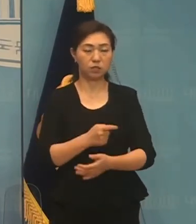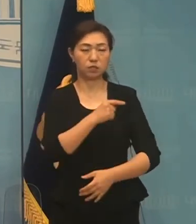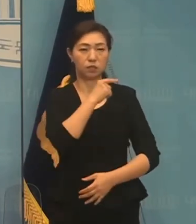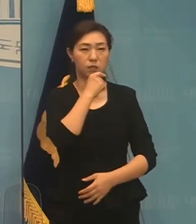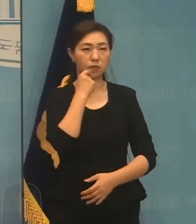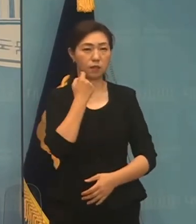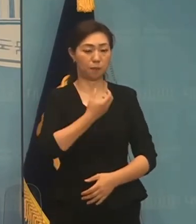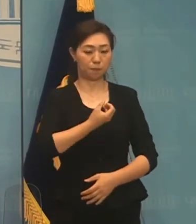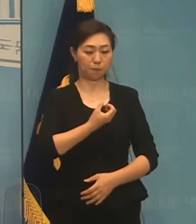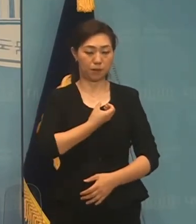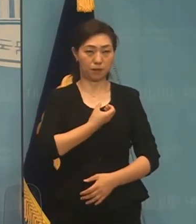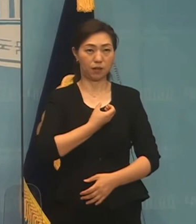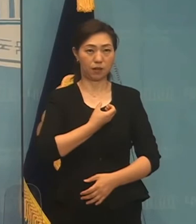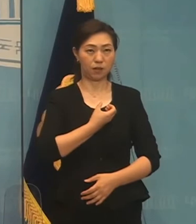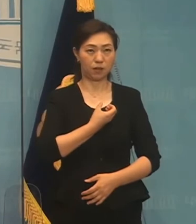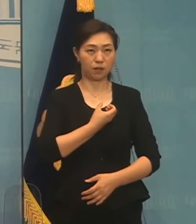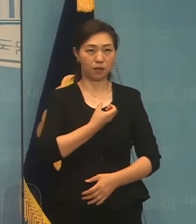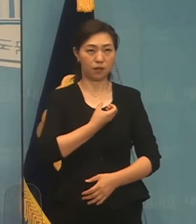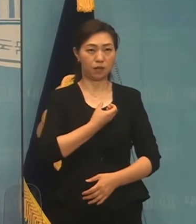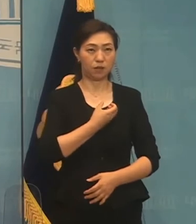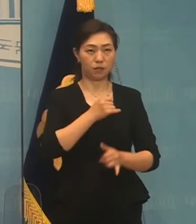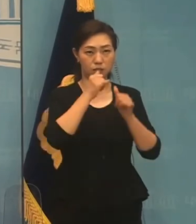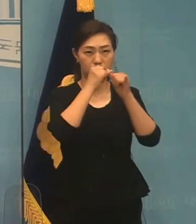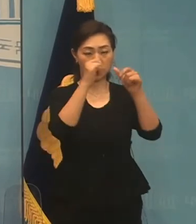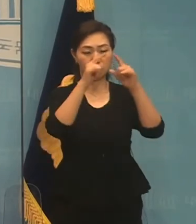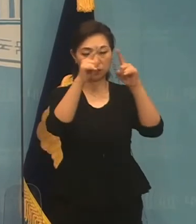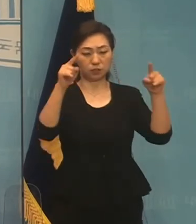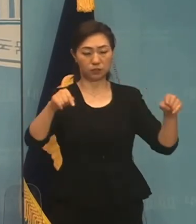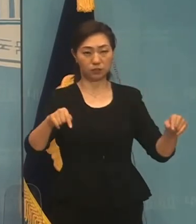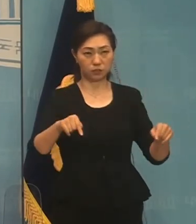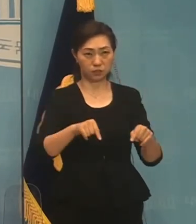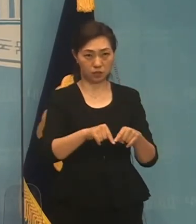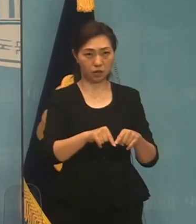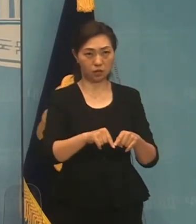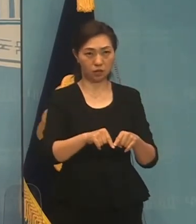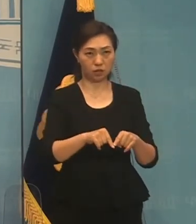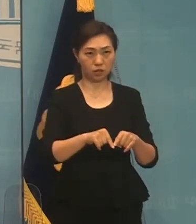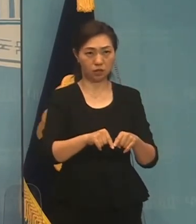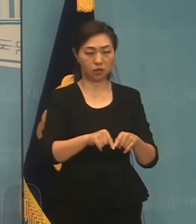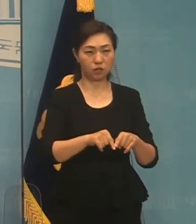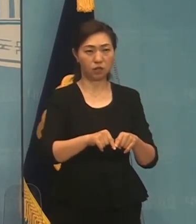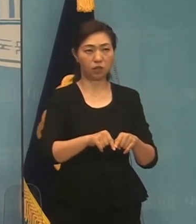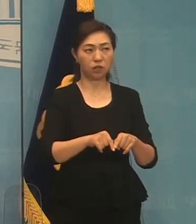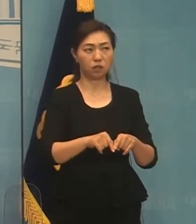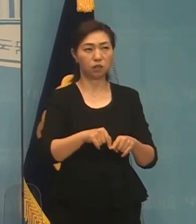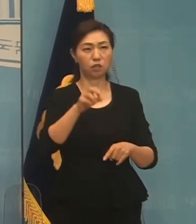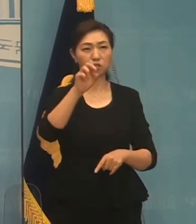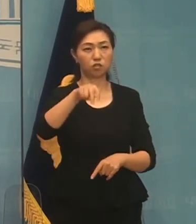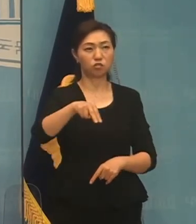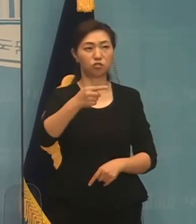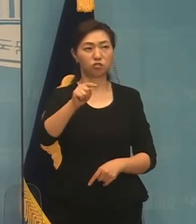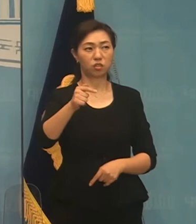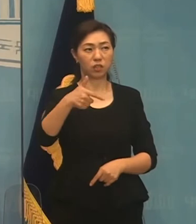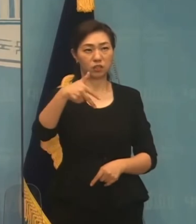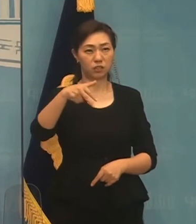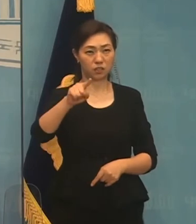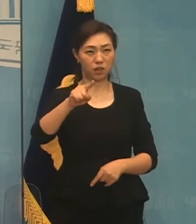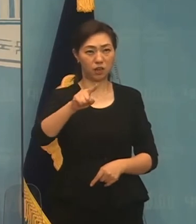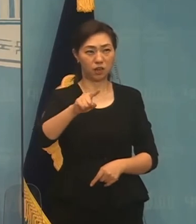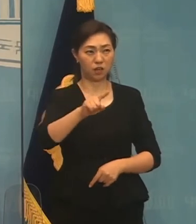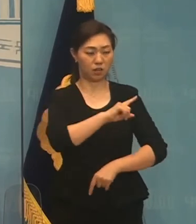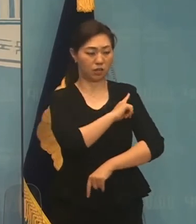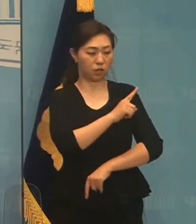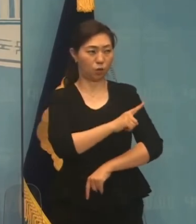메달과 상자, 유단자, 단증만으로